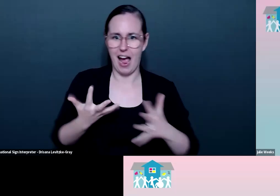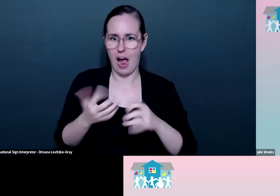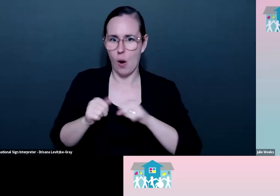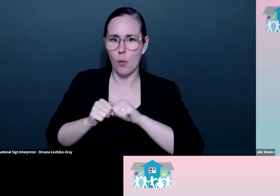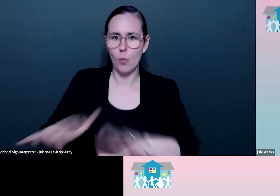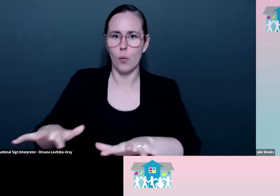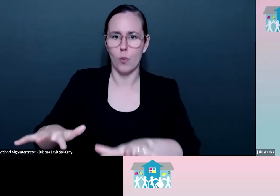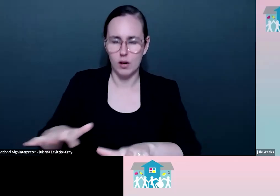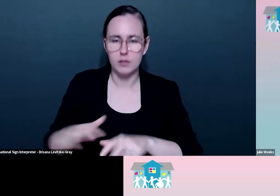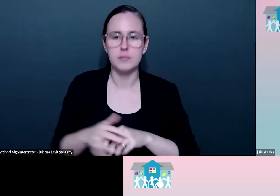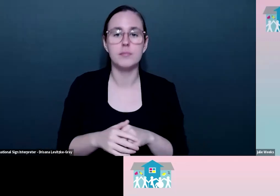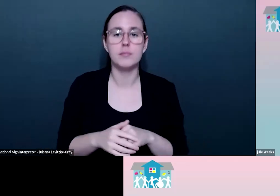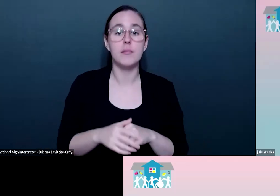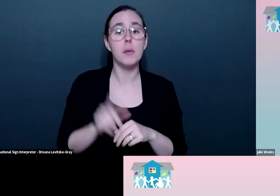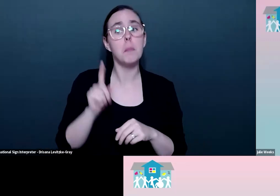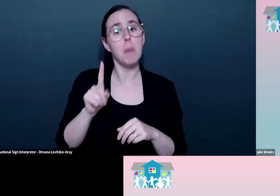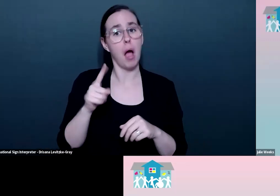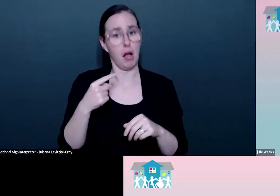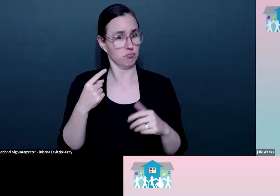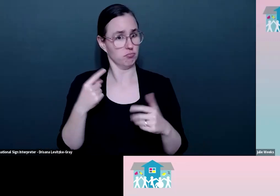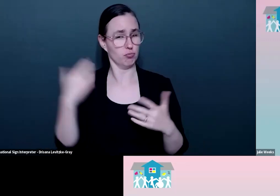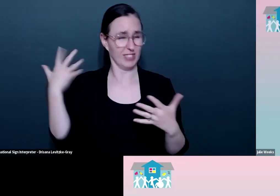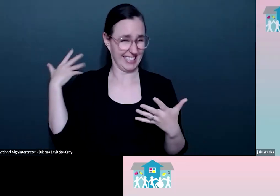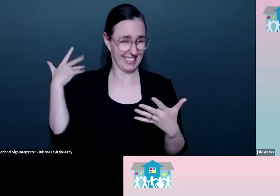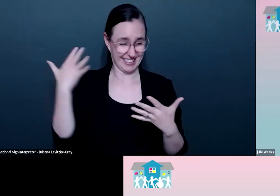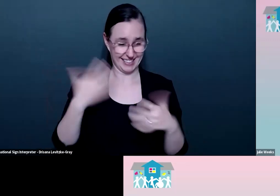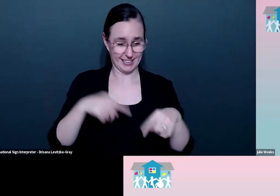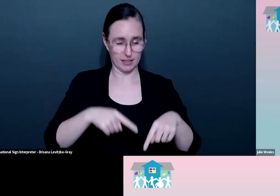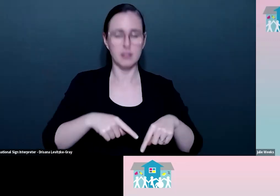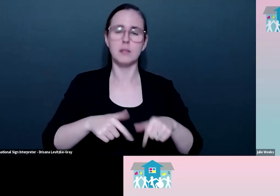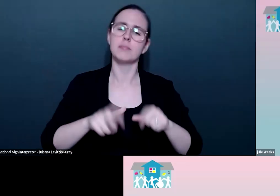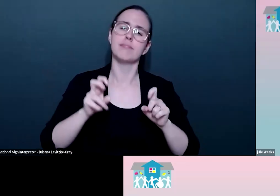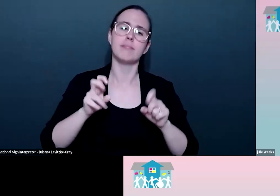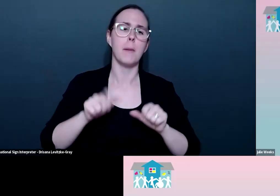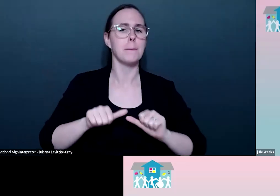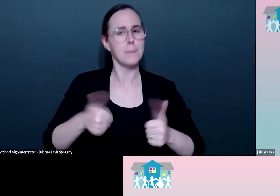essayer d'inculquer chez les enfants pour voir comment on peut les aider.